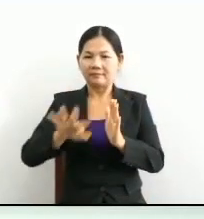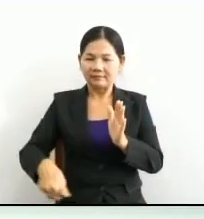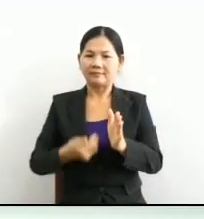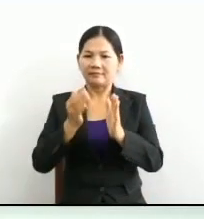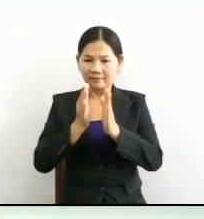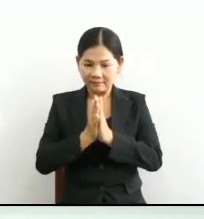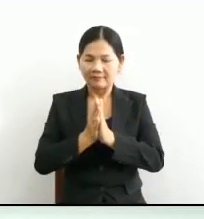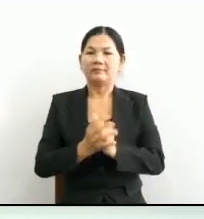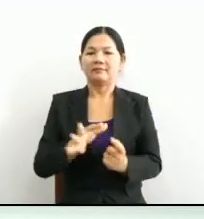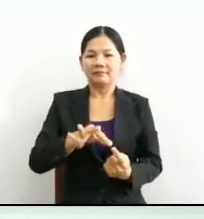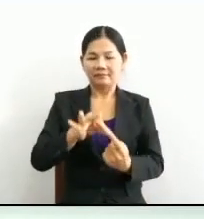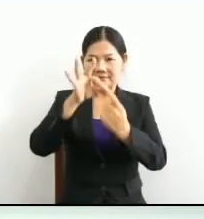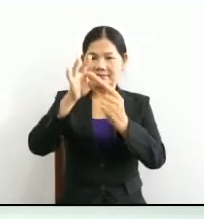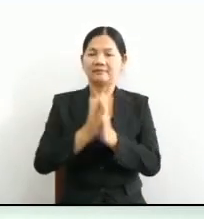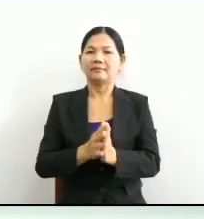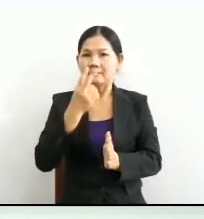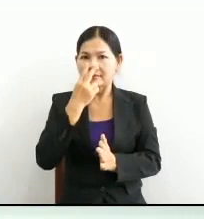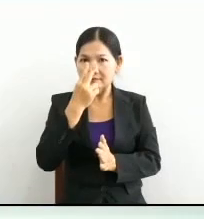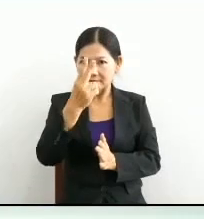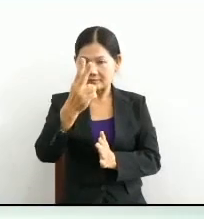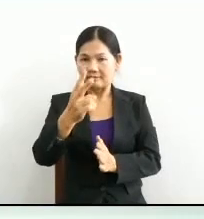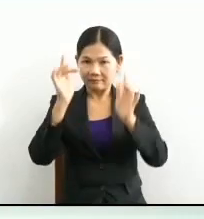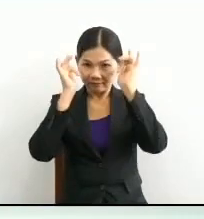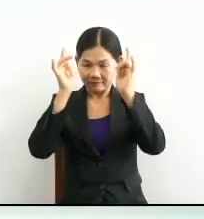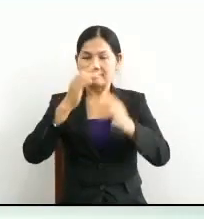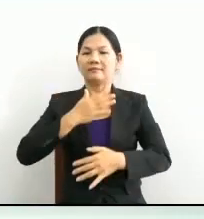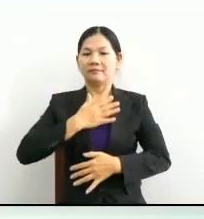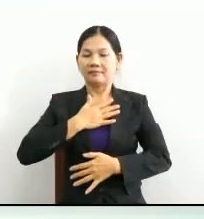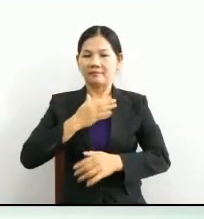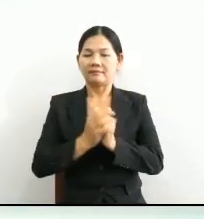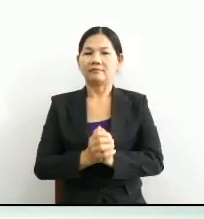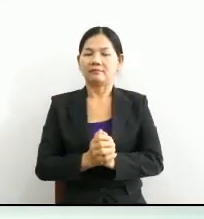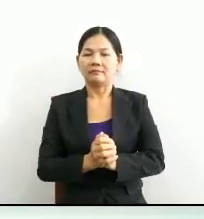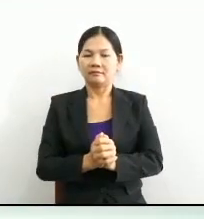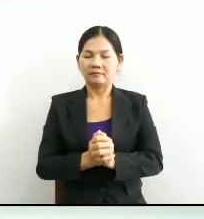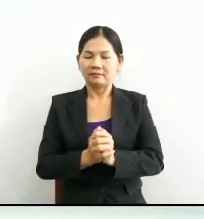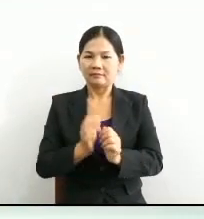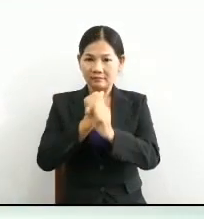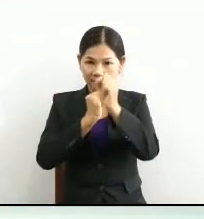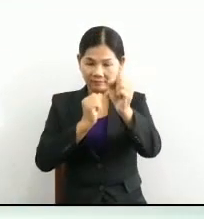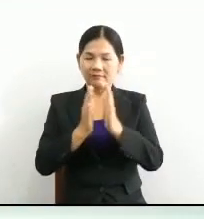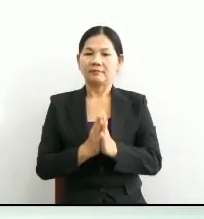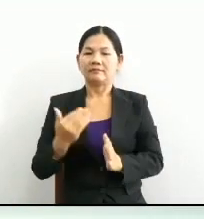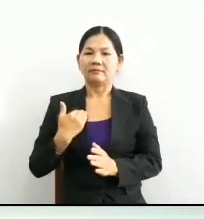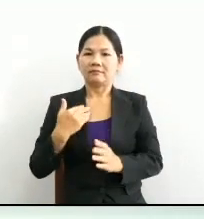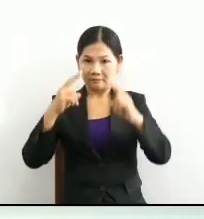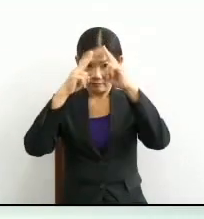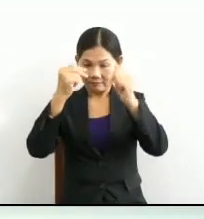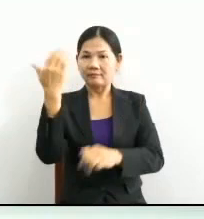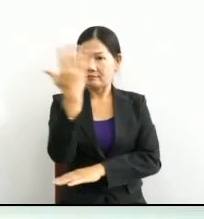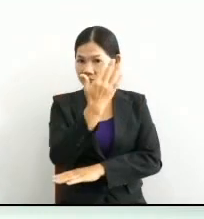con chơi lắm hay chỉ biết sâm ở con tam đan các bạn liên lạc bằng này tam subscribe xem xem để chia để cho